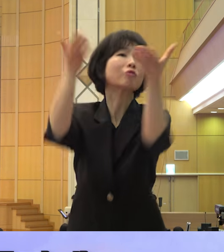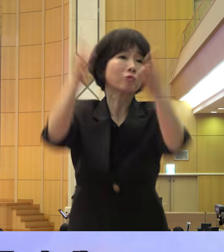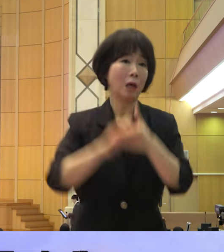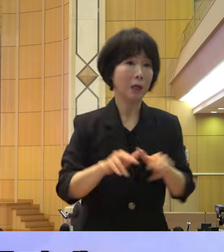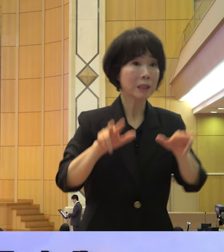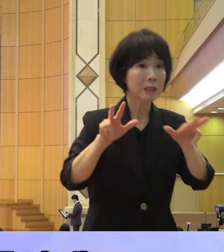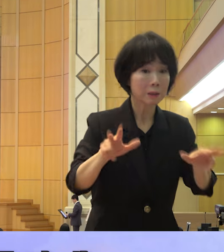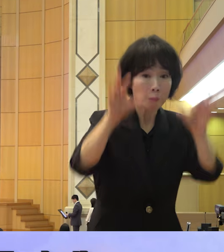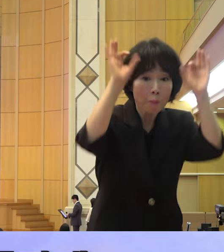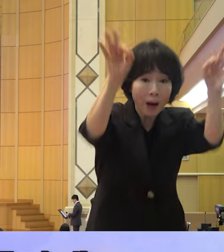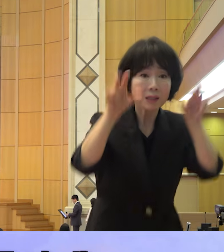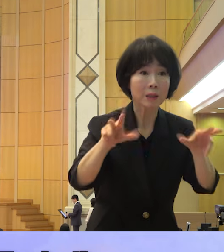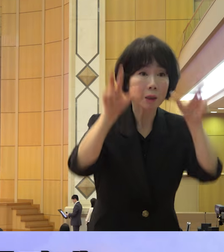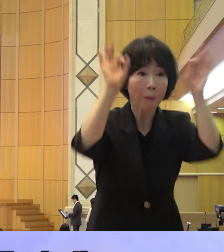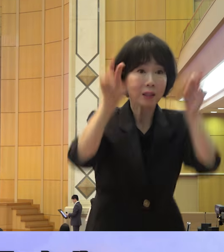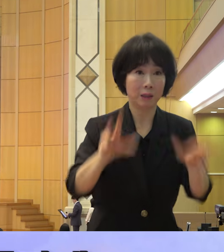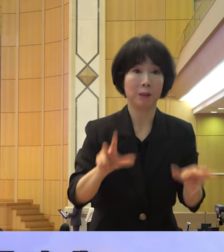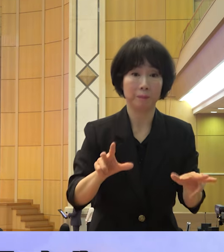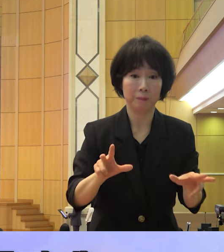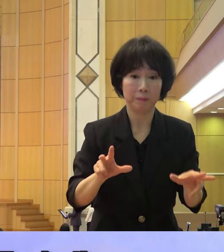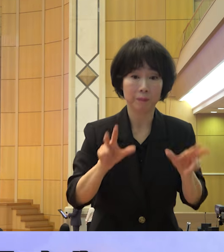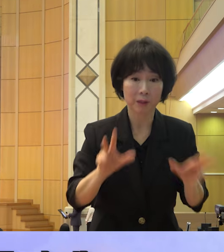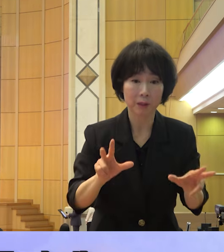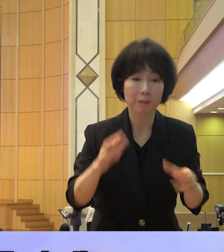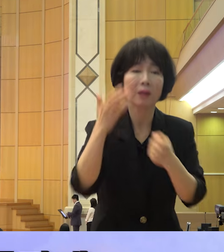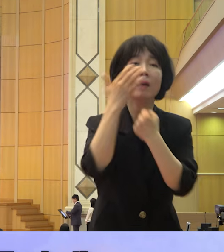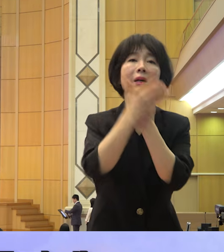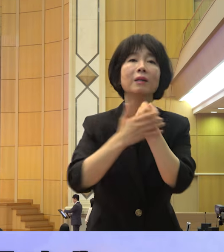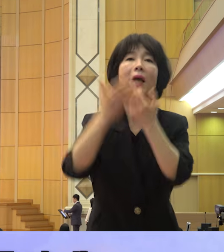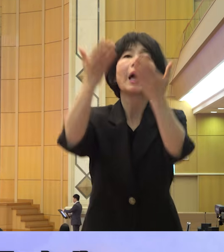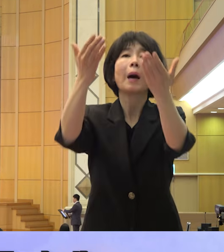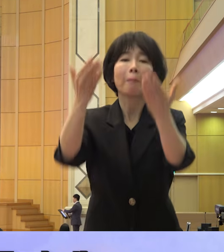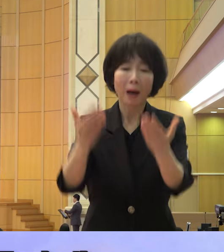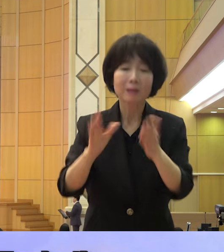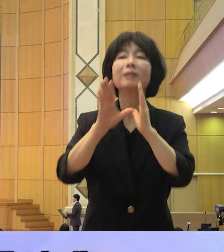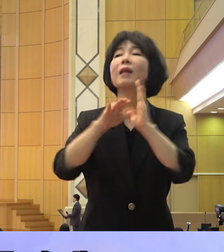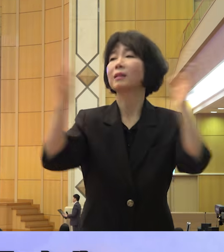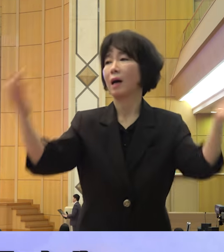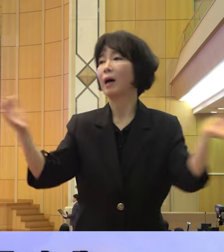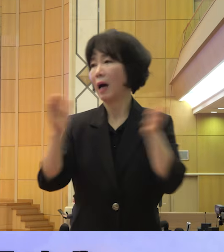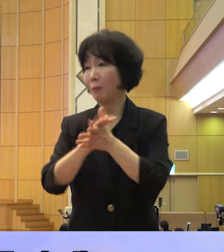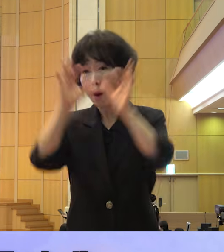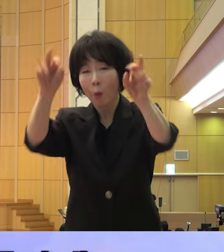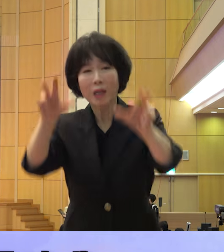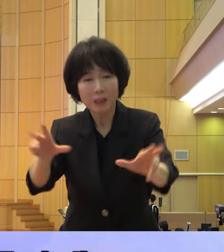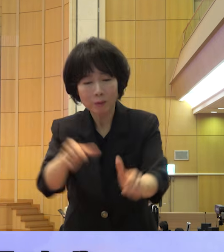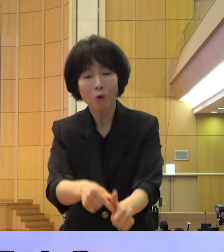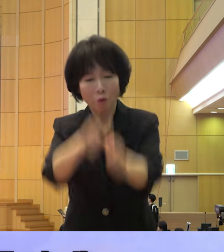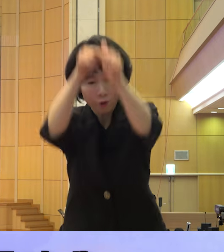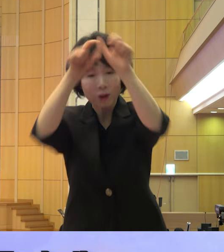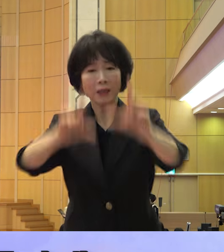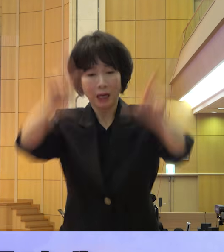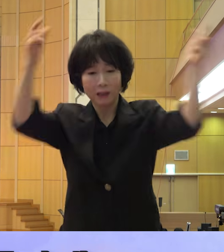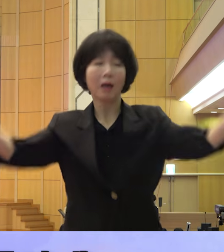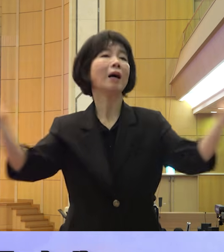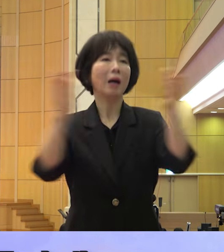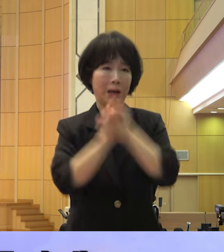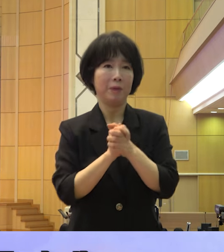보라 지금은 어느 때냐 은혜 받을 만한 때요 보라 지금은 구원의 날이로다.